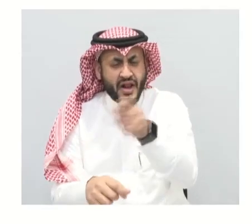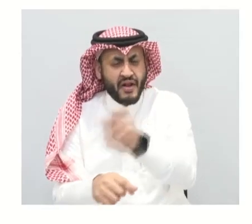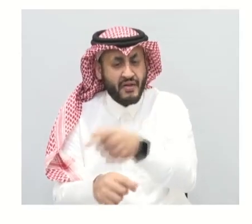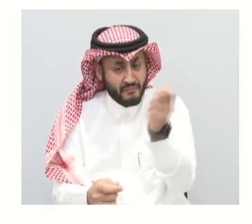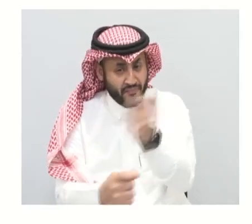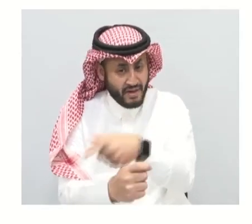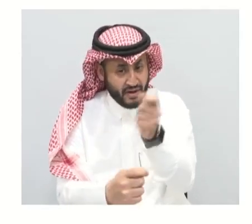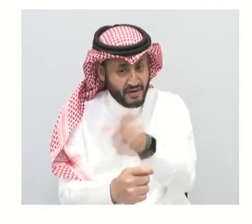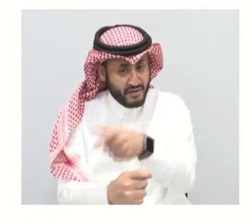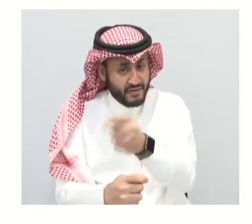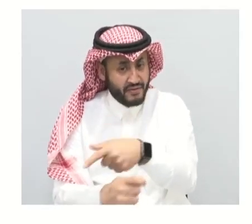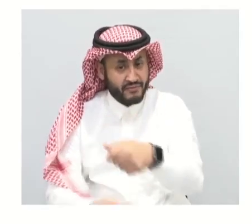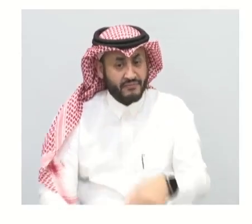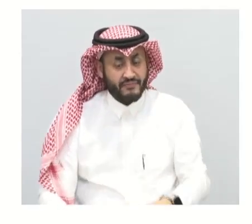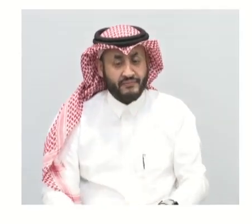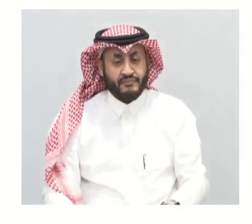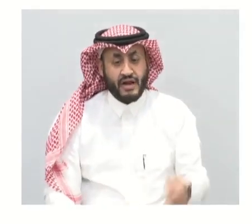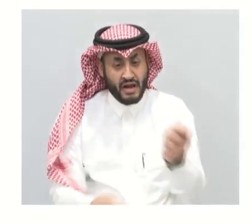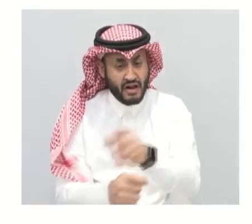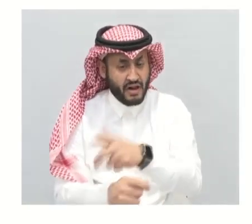ماذا نسمي هذه المفرده